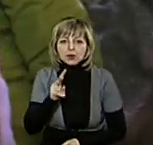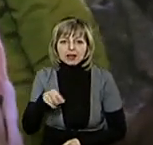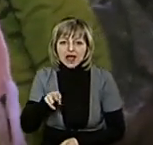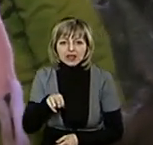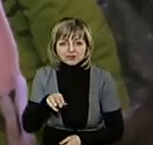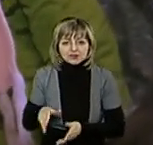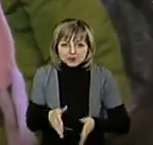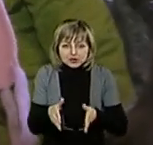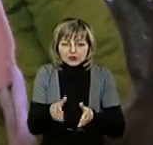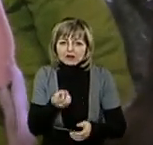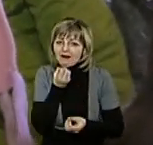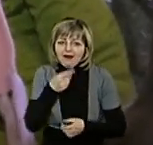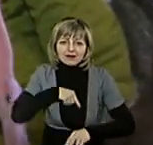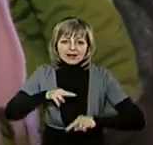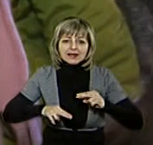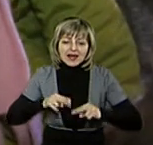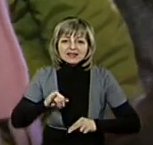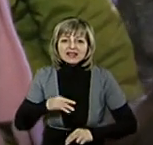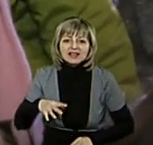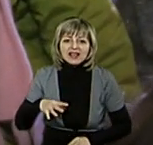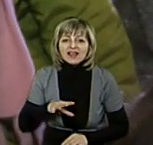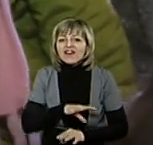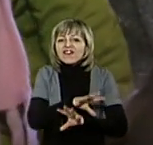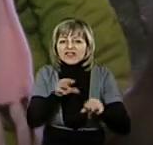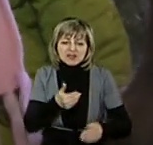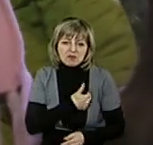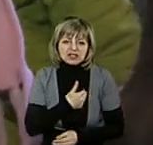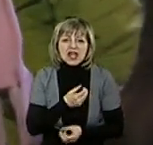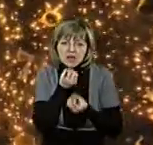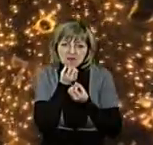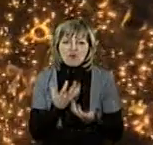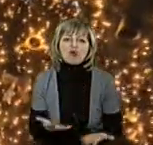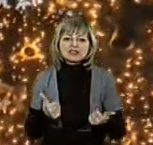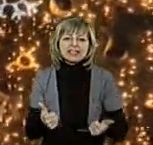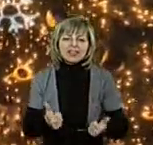Дуже гарний настрій. І всім позитиву.